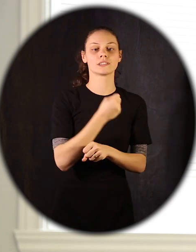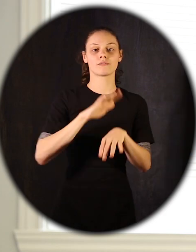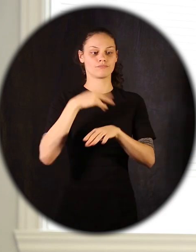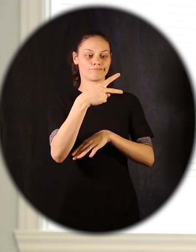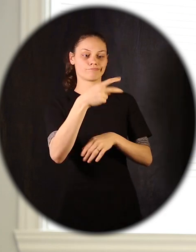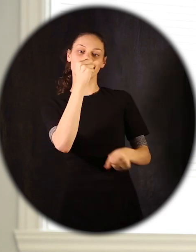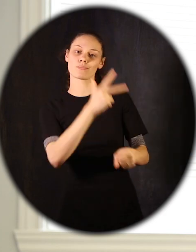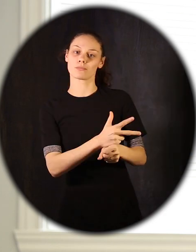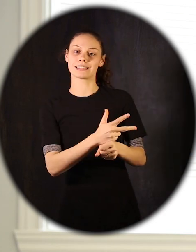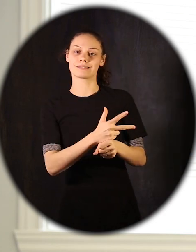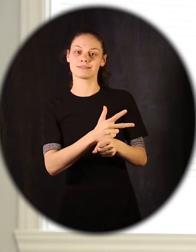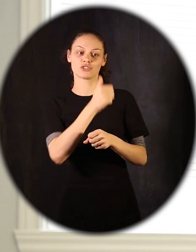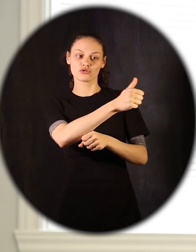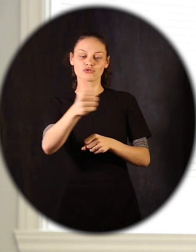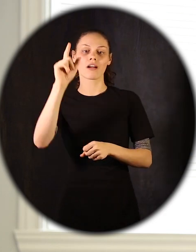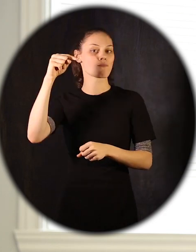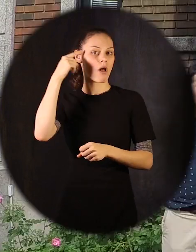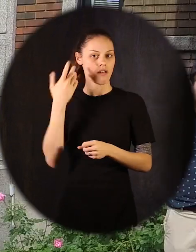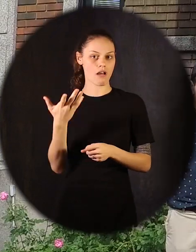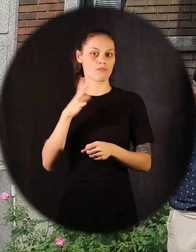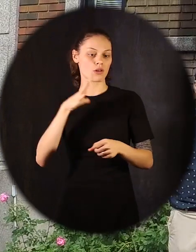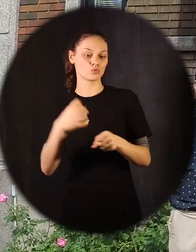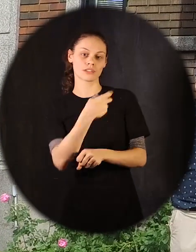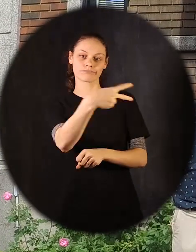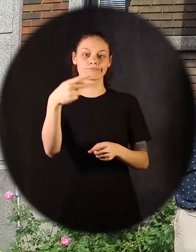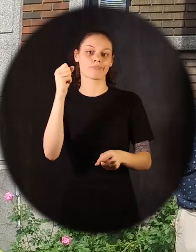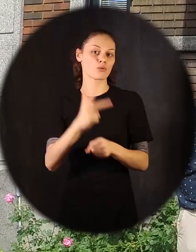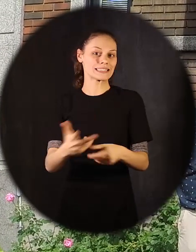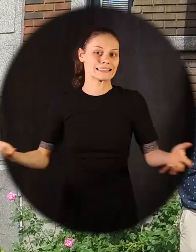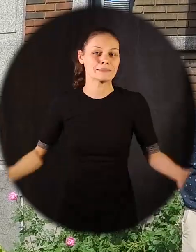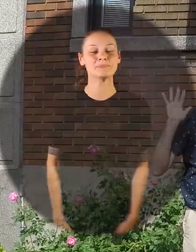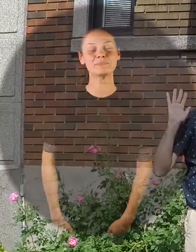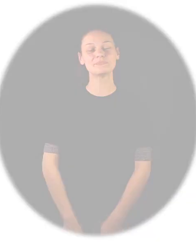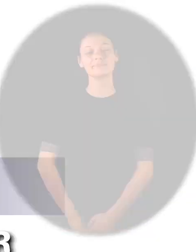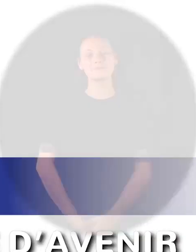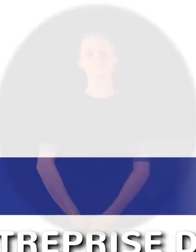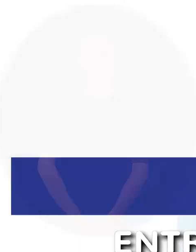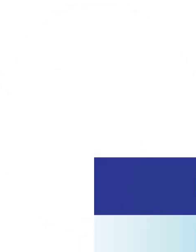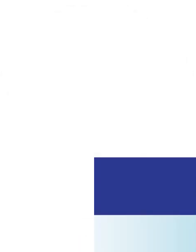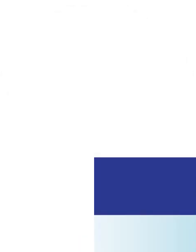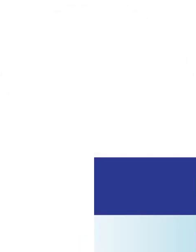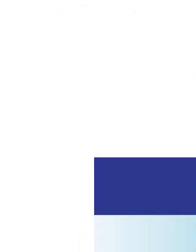leur entreprise, et chaque employeur, c'est ça qu'ils veulent, le succès de leur entreprise.